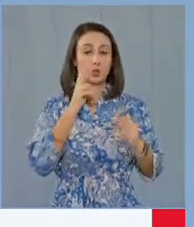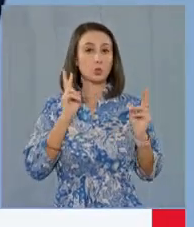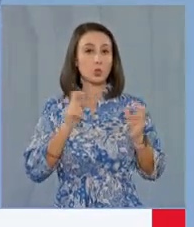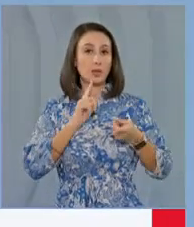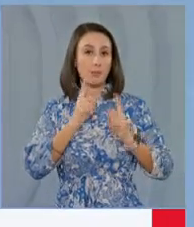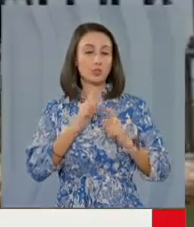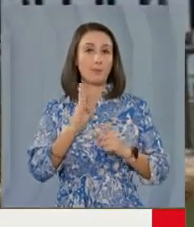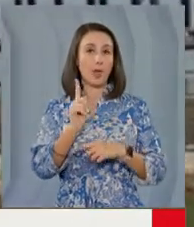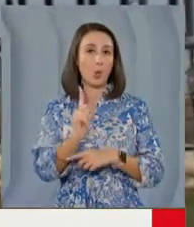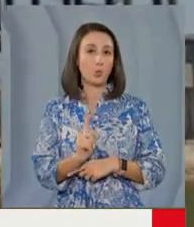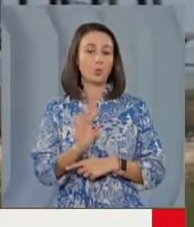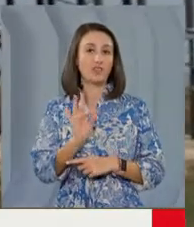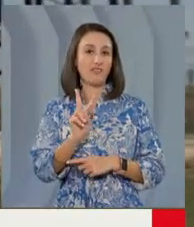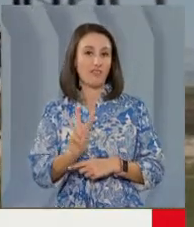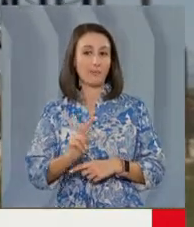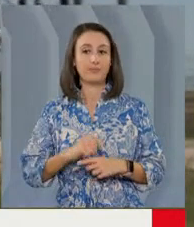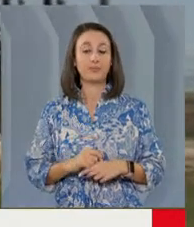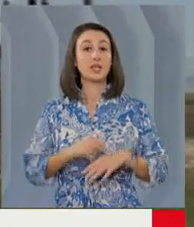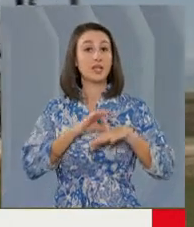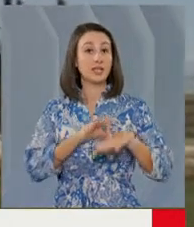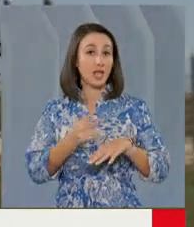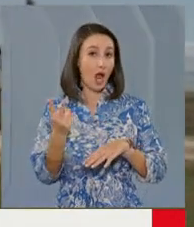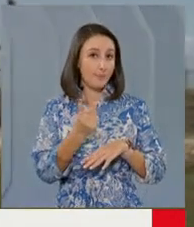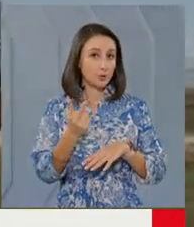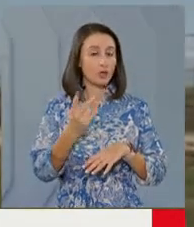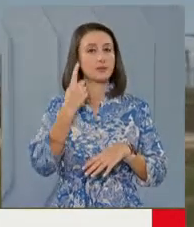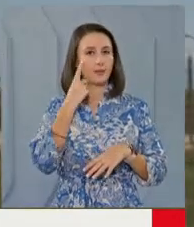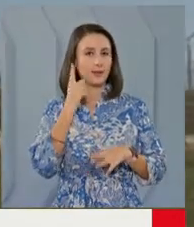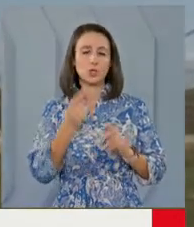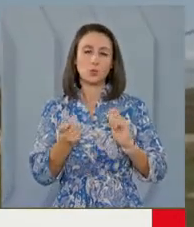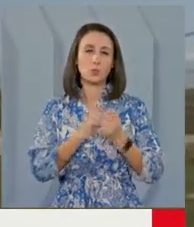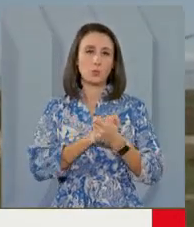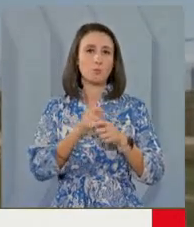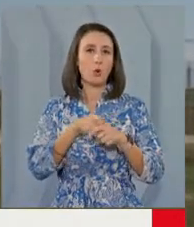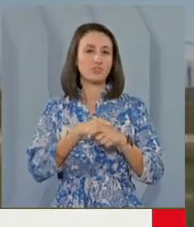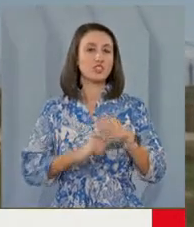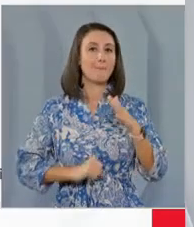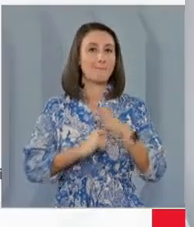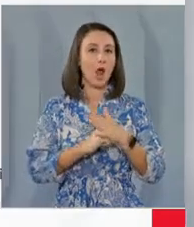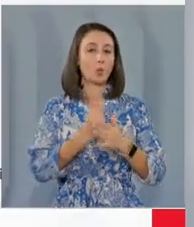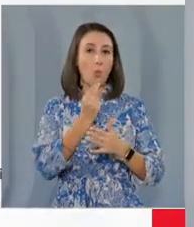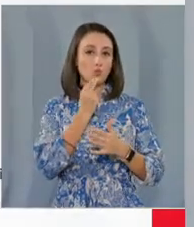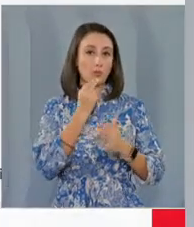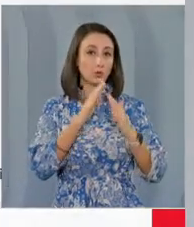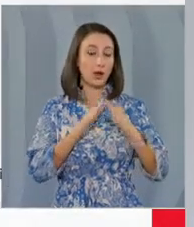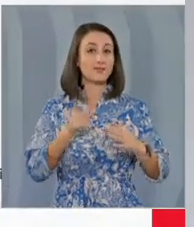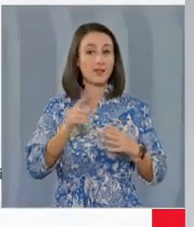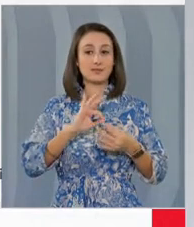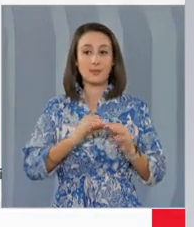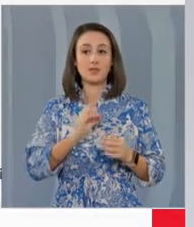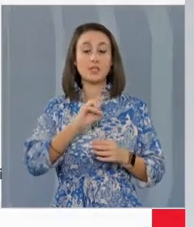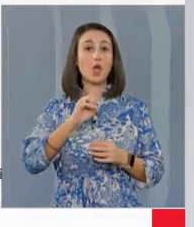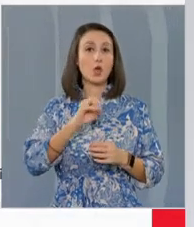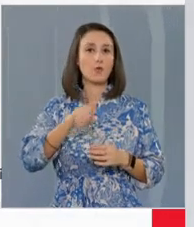politice pentru B1 TV. Liderii PSD și PNL iau în considerare să nu schimbe pragurile pentru consumatorii casnici. Asta înseamnă